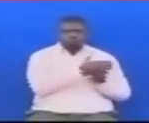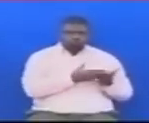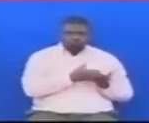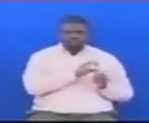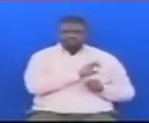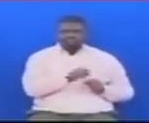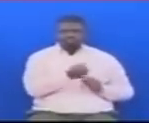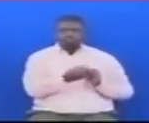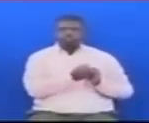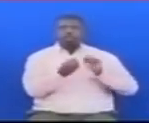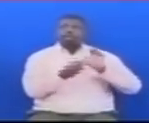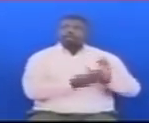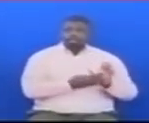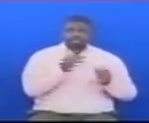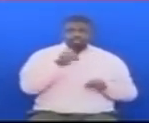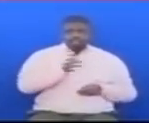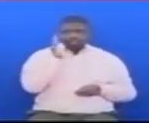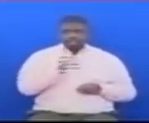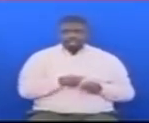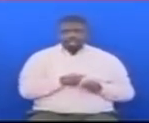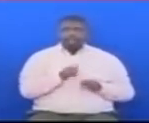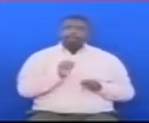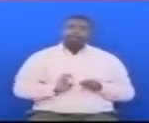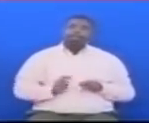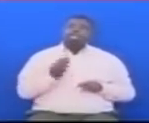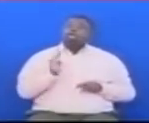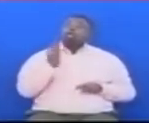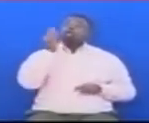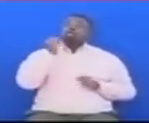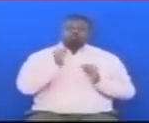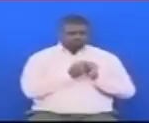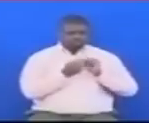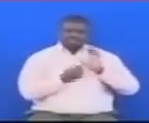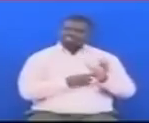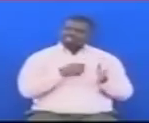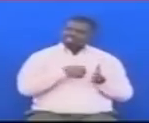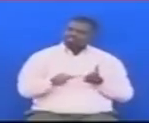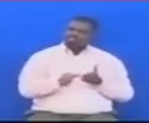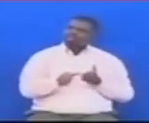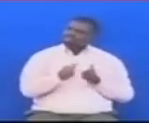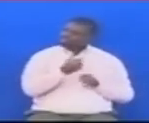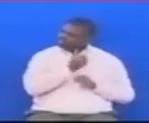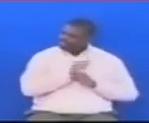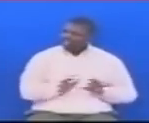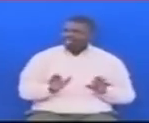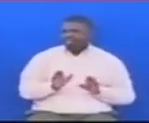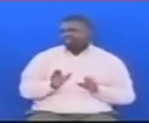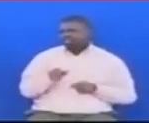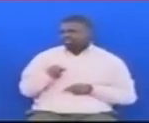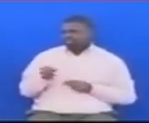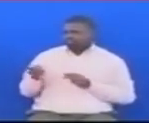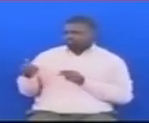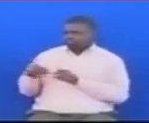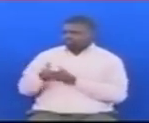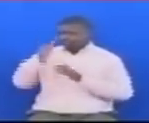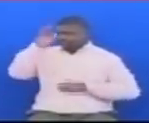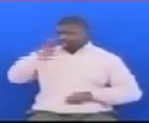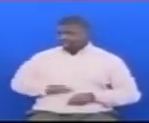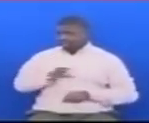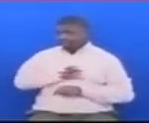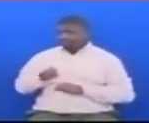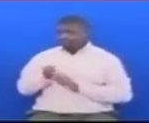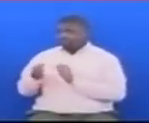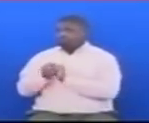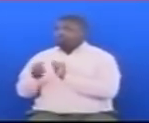2018 serikali ililipa zaidi ya shilingi bilioni 16 kwa madai ya malimbikizo ya mishahara. Aidha, hadi kufikia Disemba